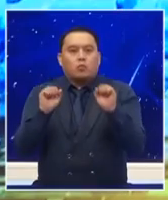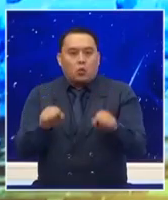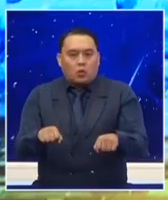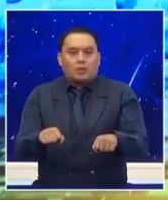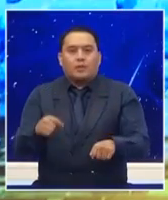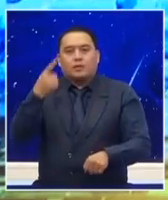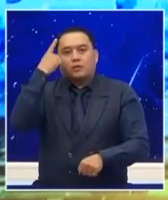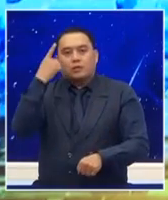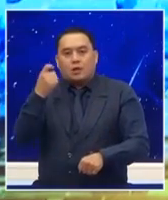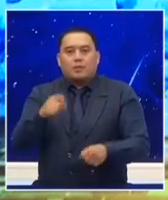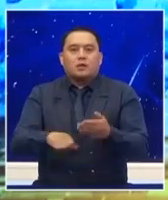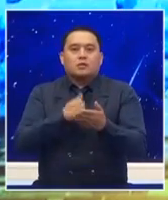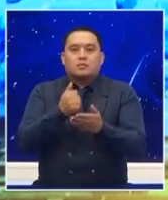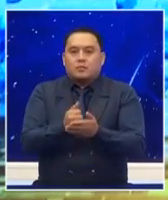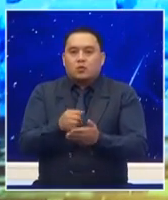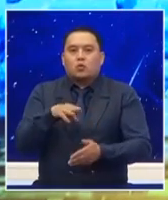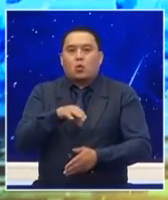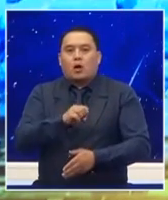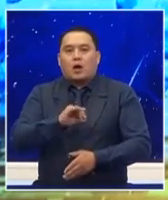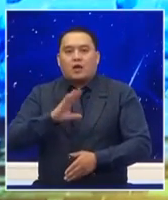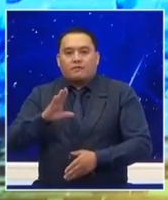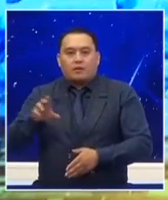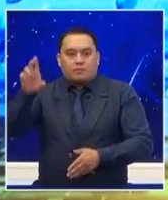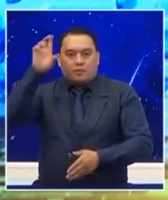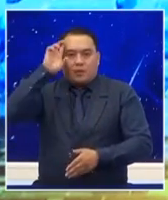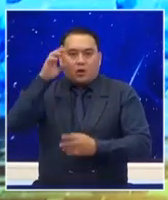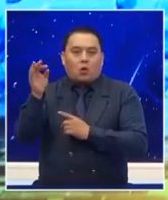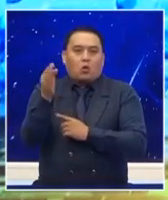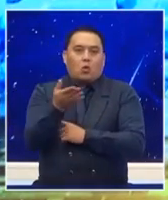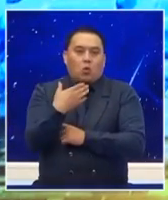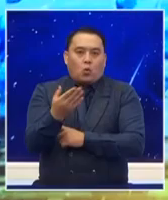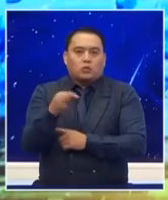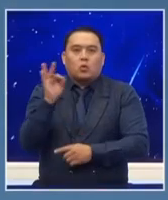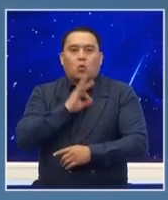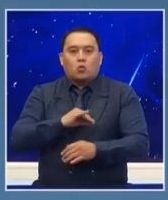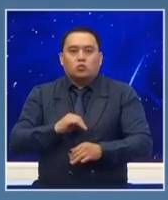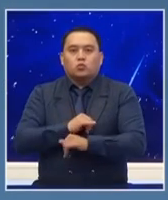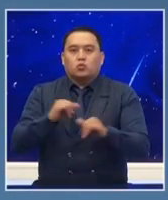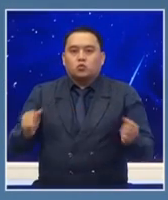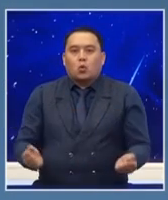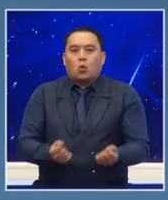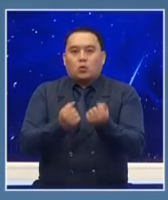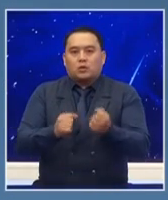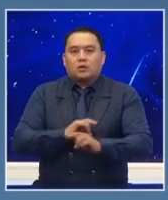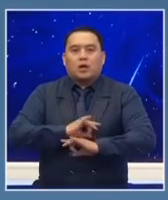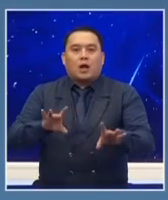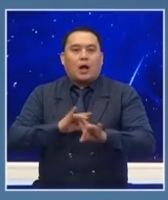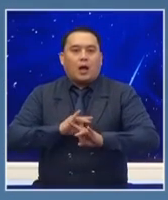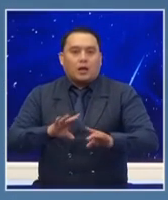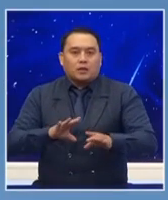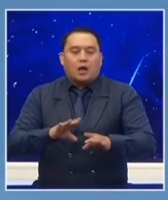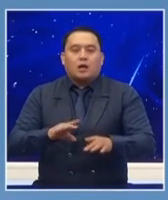сала кетейік, мемлекет басшысы Қасым-Жомарт Тоқаев мемлекеттік тудың қолдану аясын кеңейтуді қолдайтынын білдірген еді.